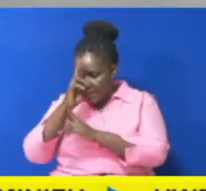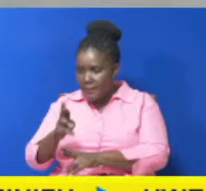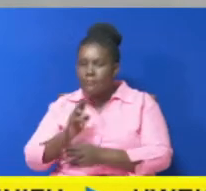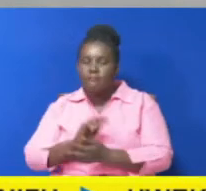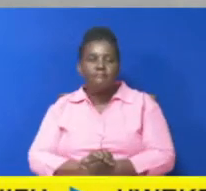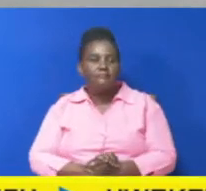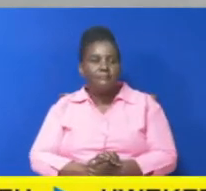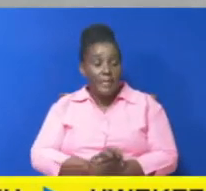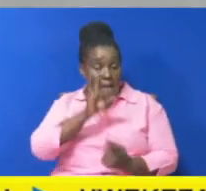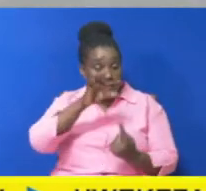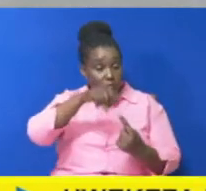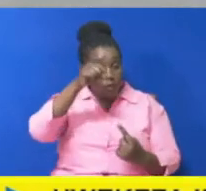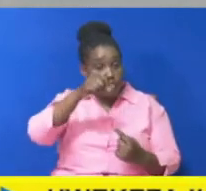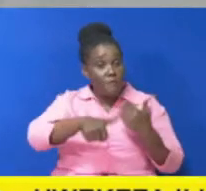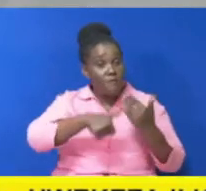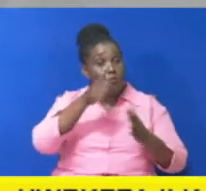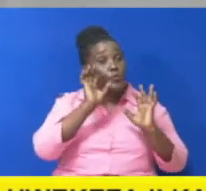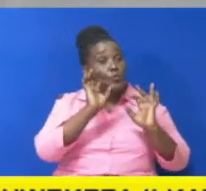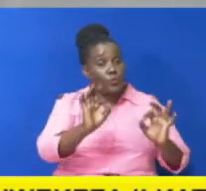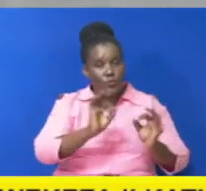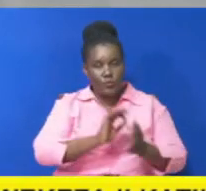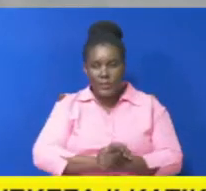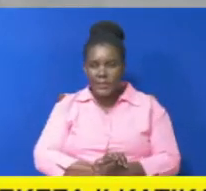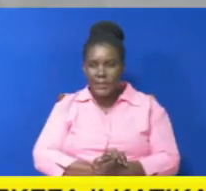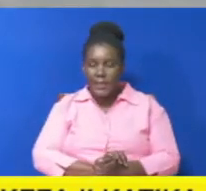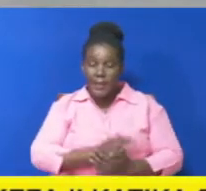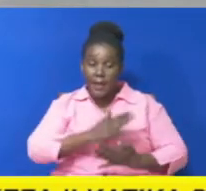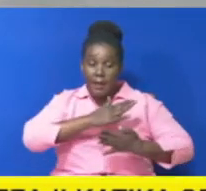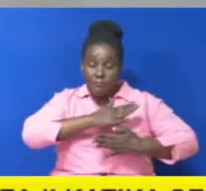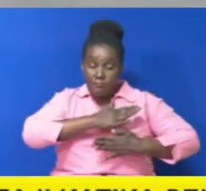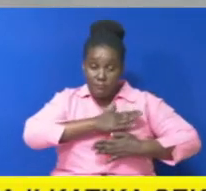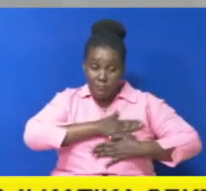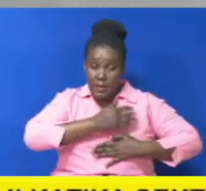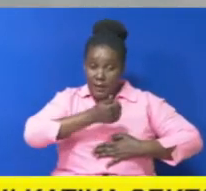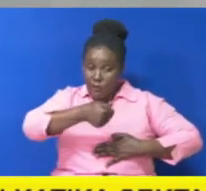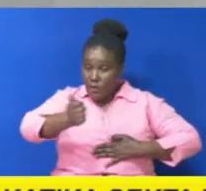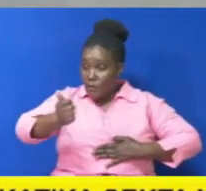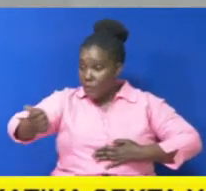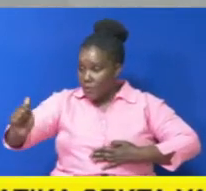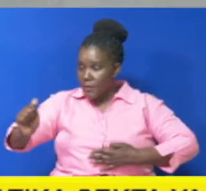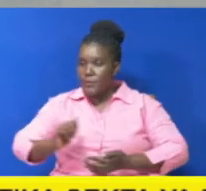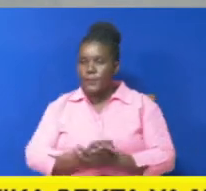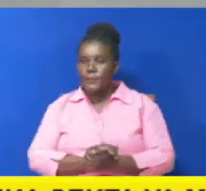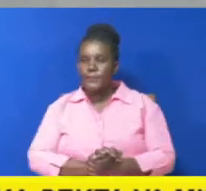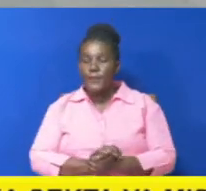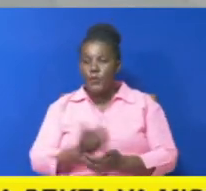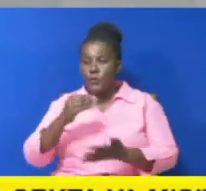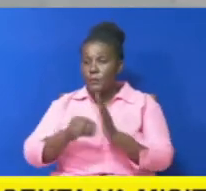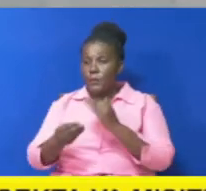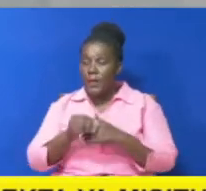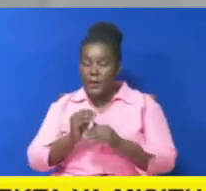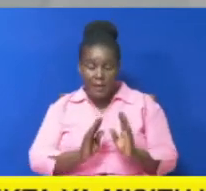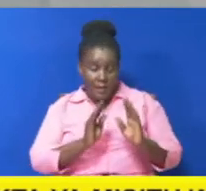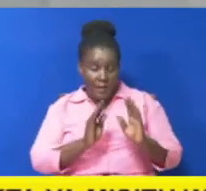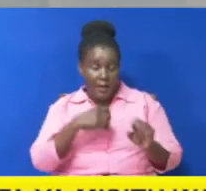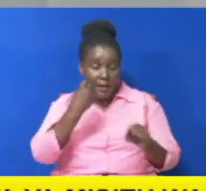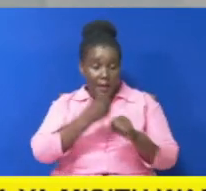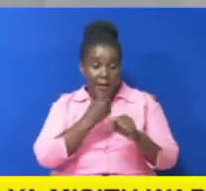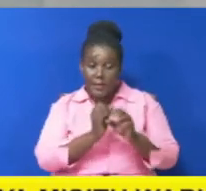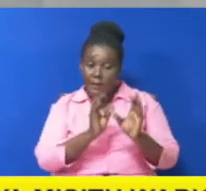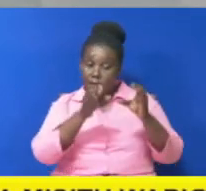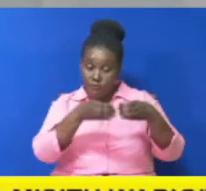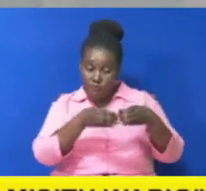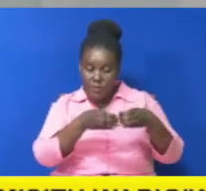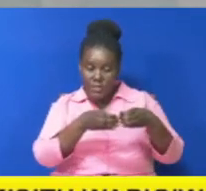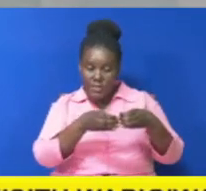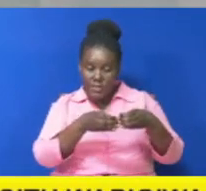viongozi wazuri, mkiwa na viongozi wazuri na mkiwa mnapendana nyinyi kama wana vikundi. Kwa sababu vikundi, kufanya kazi kwenye vikundi,